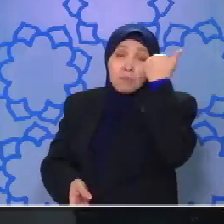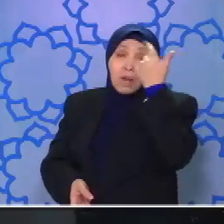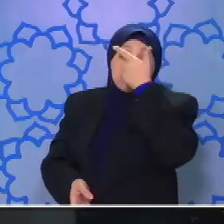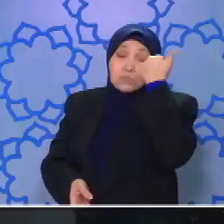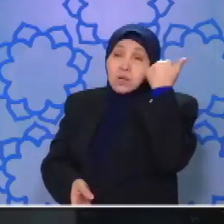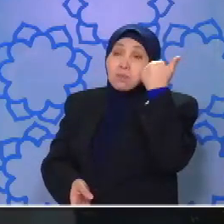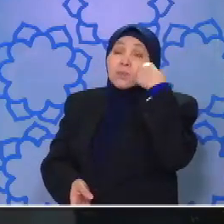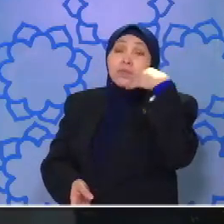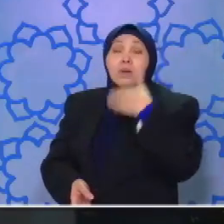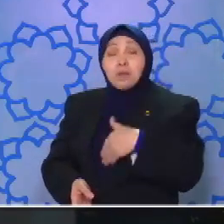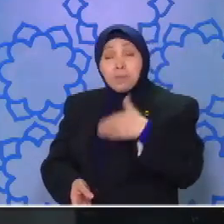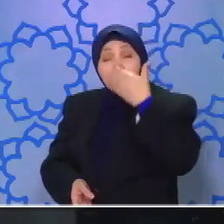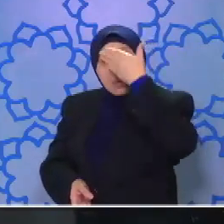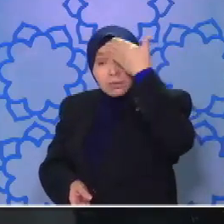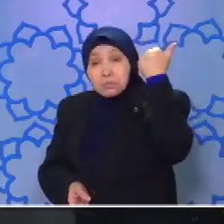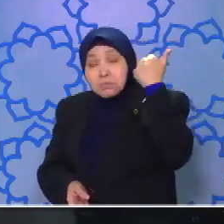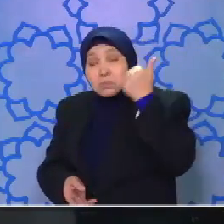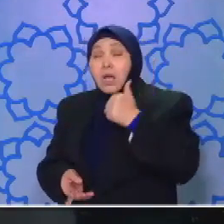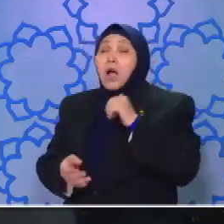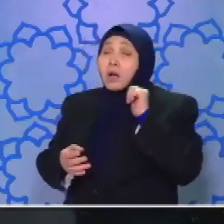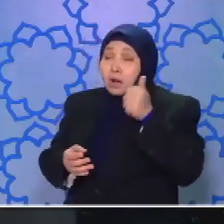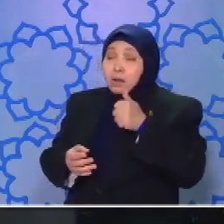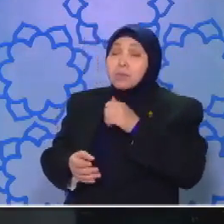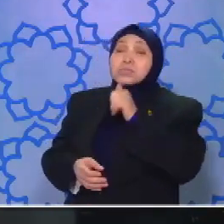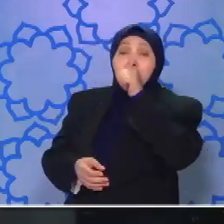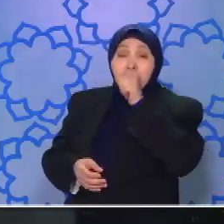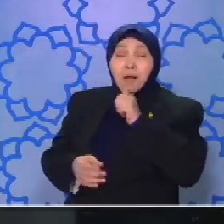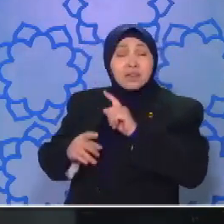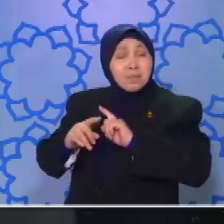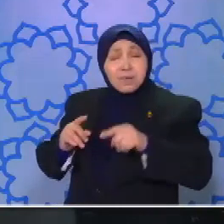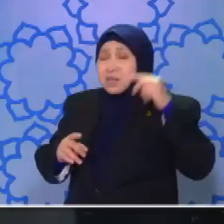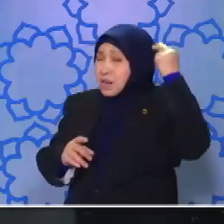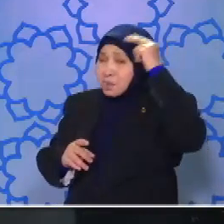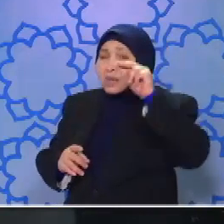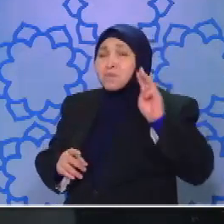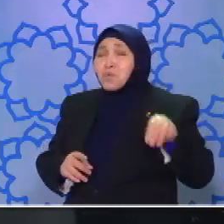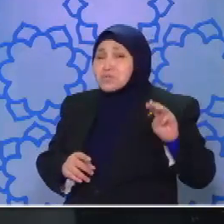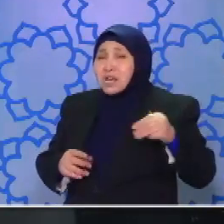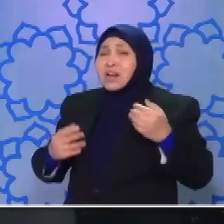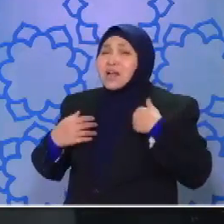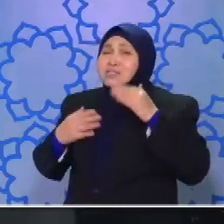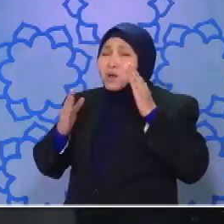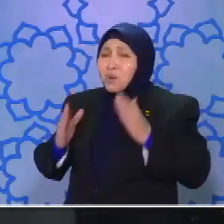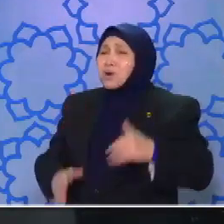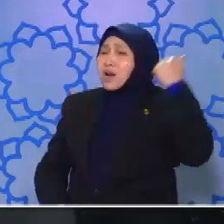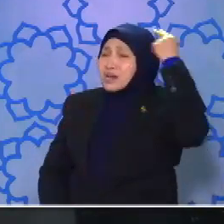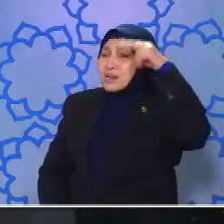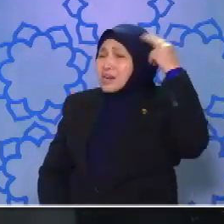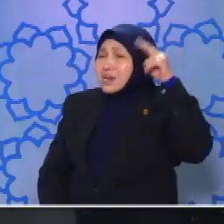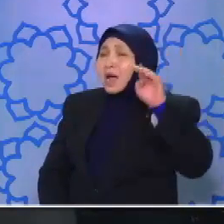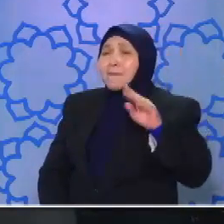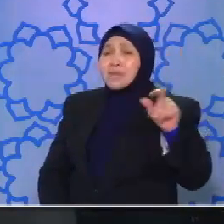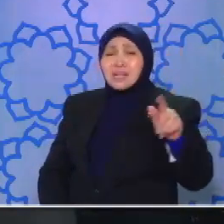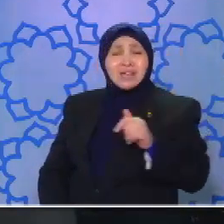memang ingat janji dia bahawa dia akan bersabar, tetapi Nabi Musa ini adalah seorang Nabi, jadi dia tidak mahu